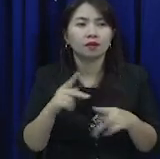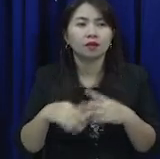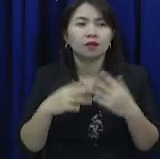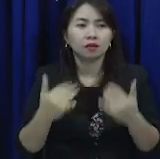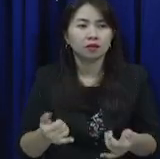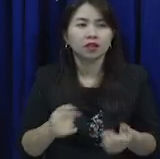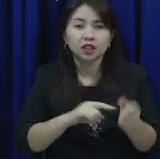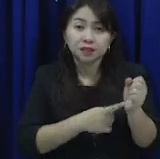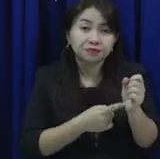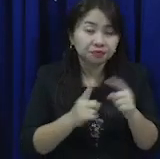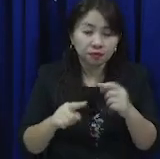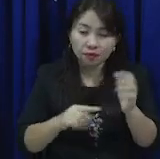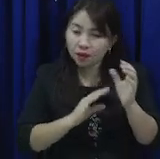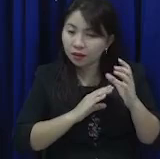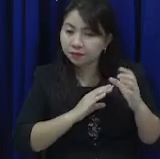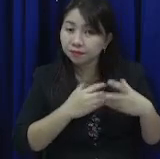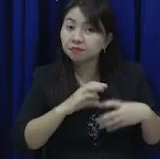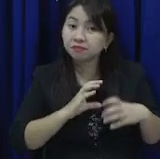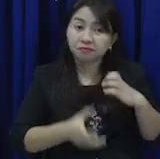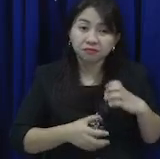mas lalo pa siyang